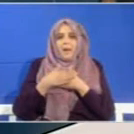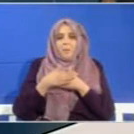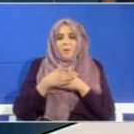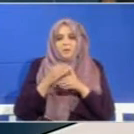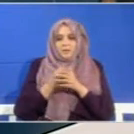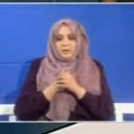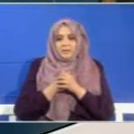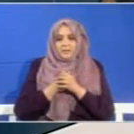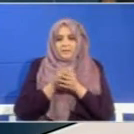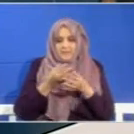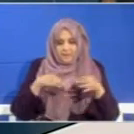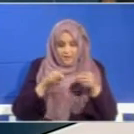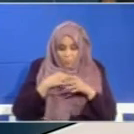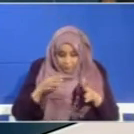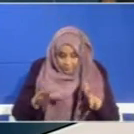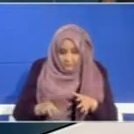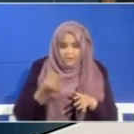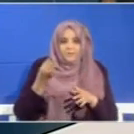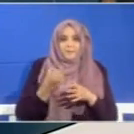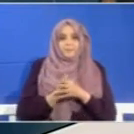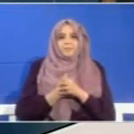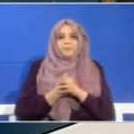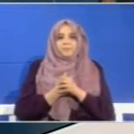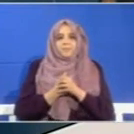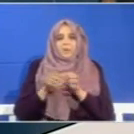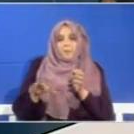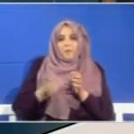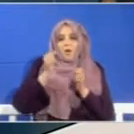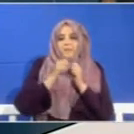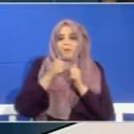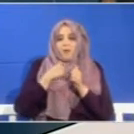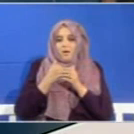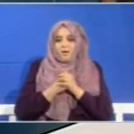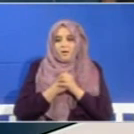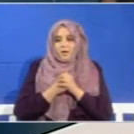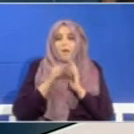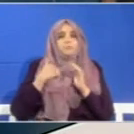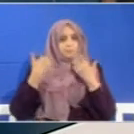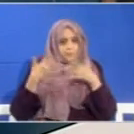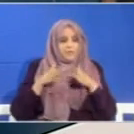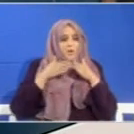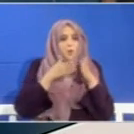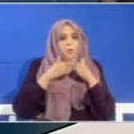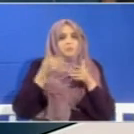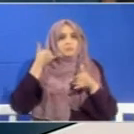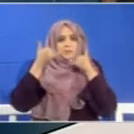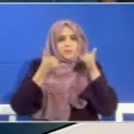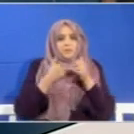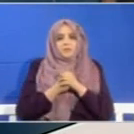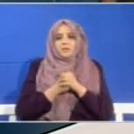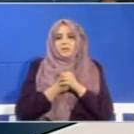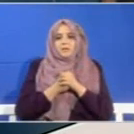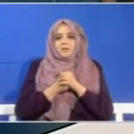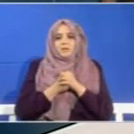الطابله قدام باب تلاصال، مع الاخر صاك ما عطيتلوش هاك القيمه، ديته معايا. ايه. ومن بعدك سقسيت عيطت الشيخ، جاوبني الشيخ